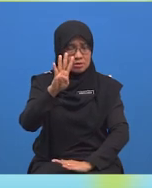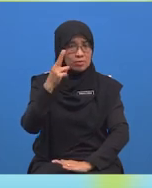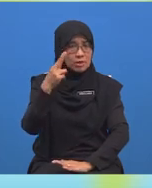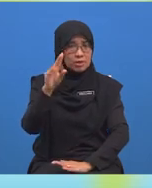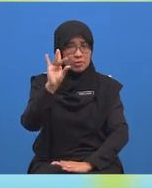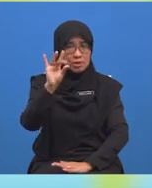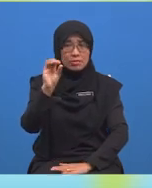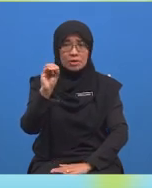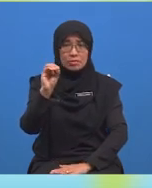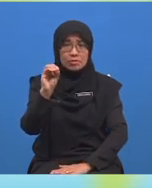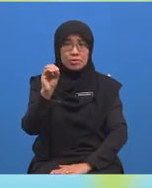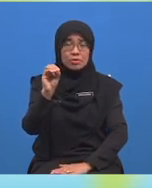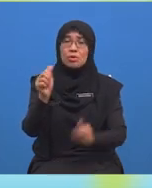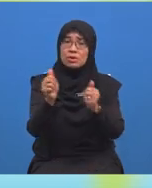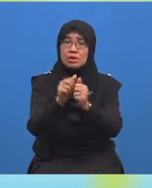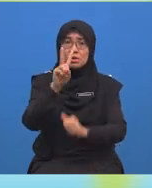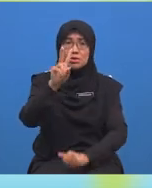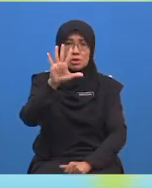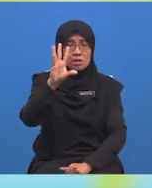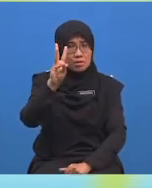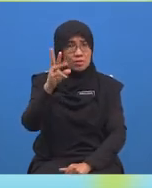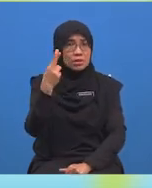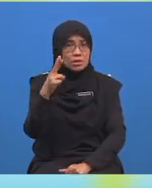64,080 dengan